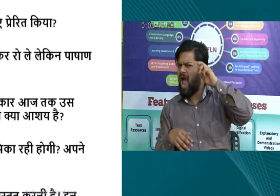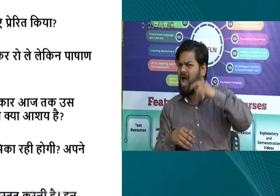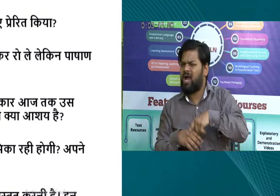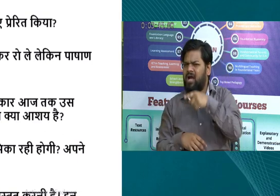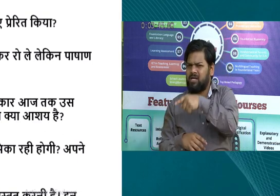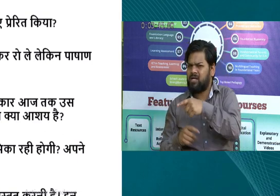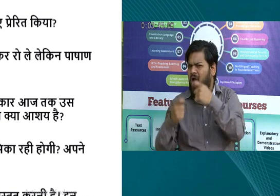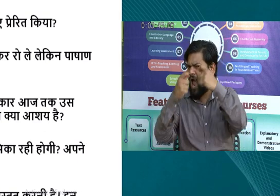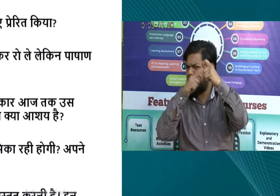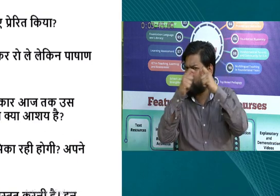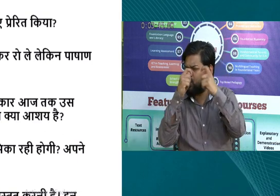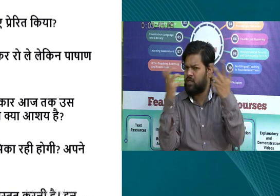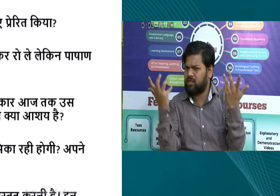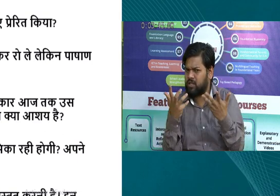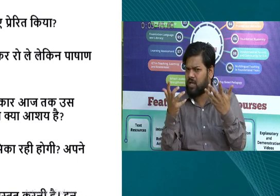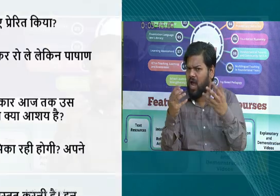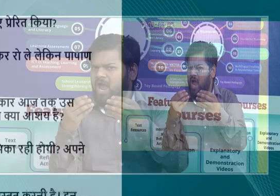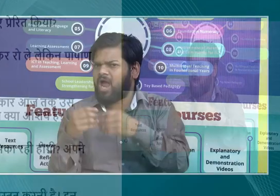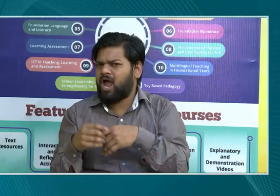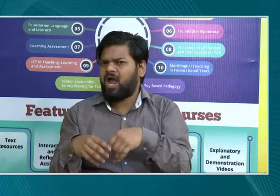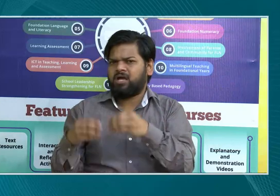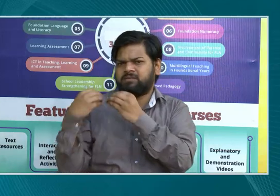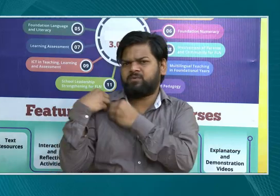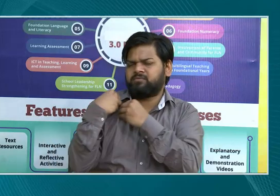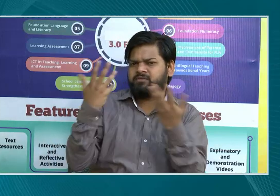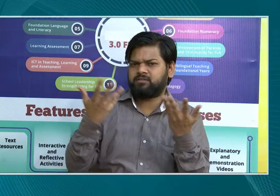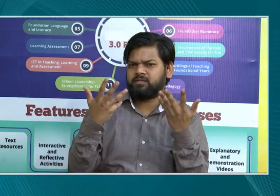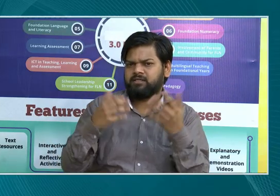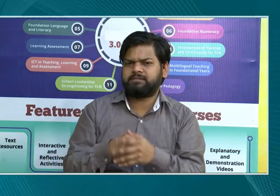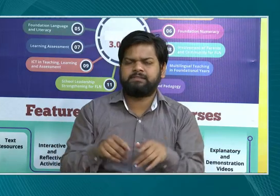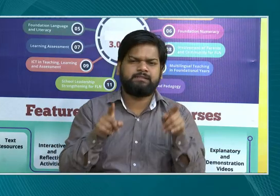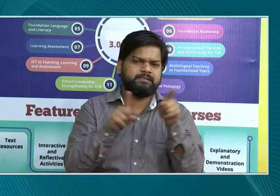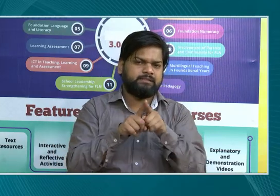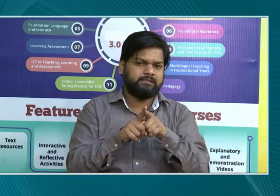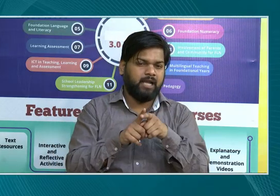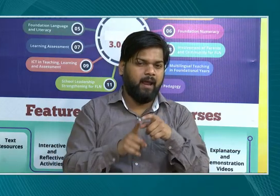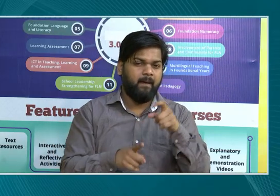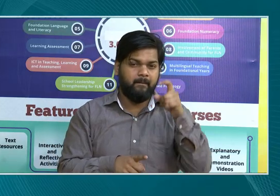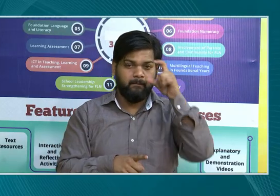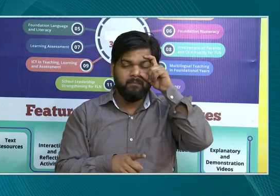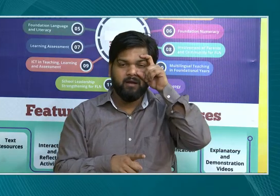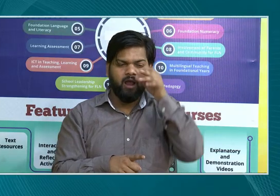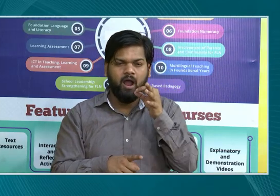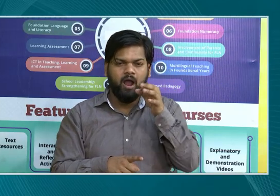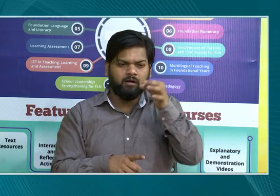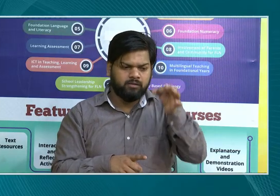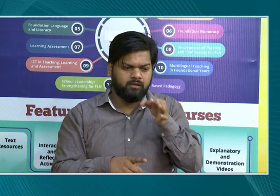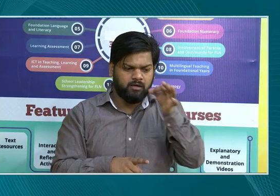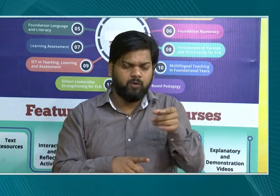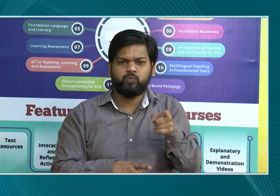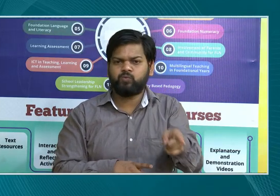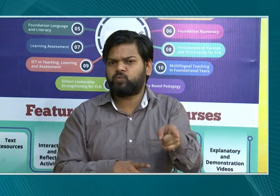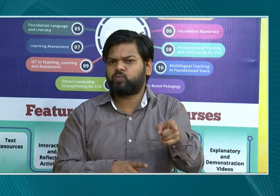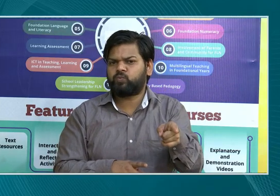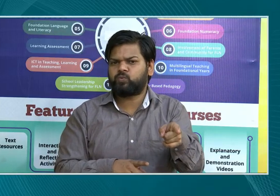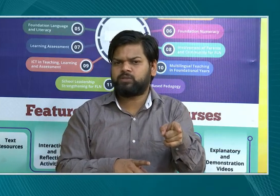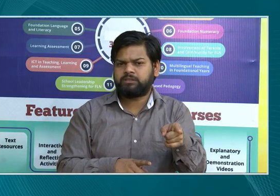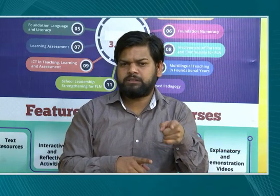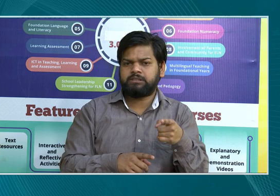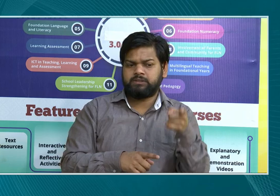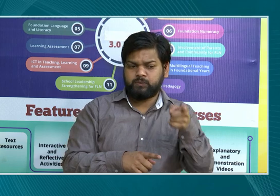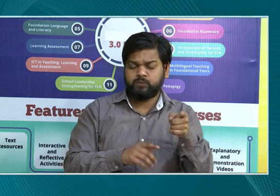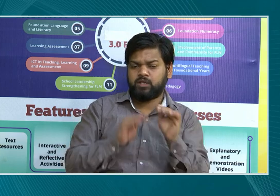चल रहा था गांधी जी के देखरेख में गांधी जी के नेतृत्व में तो कवि और लेखक यानी जो साहित्यकार थे वह भी अपनी और